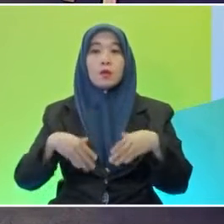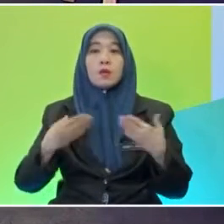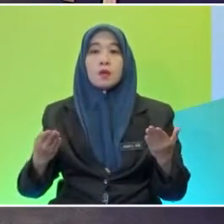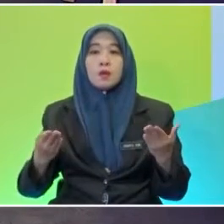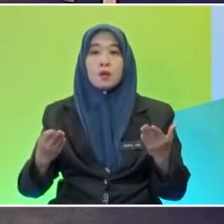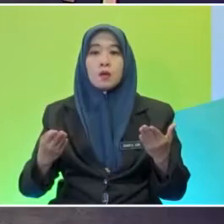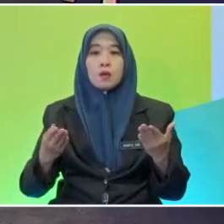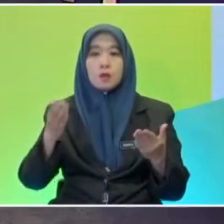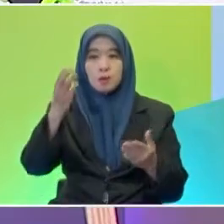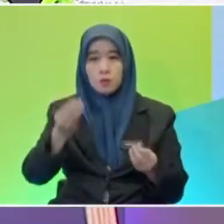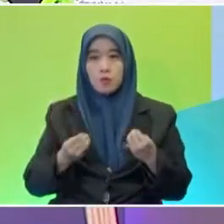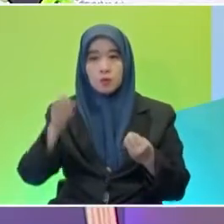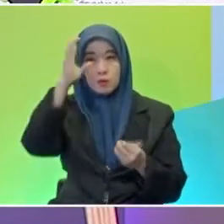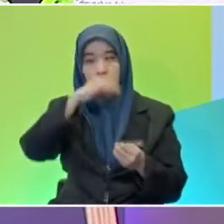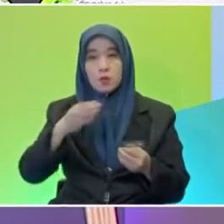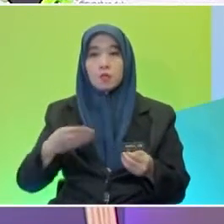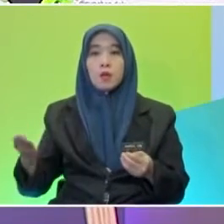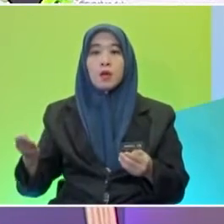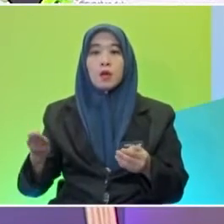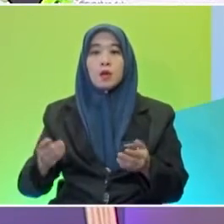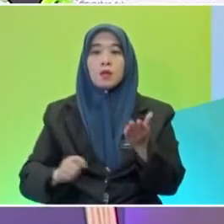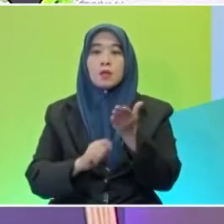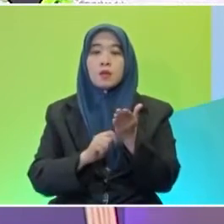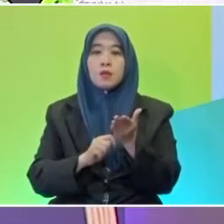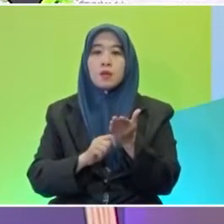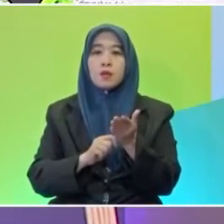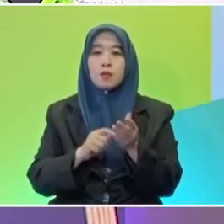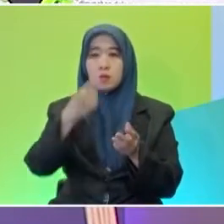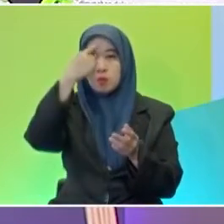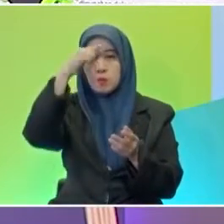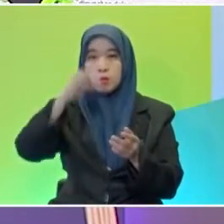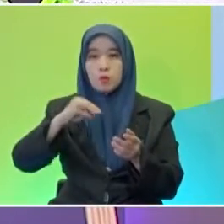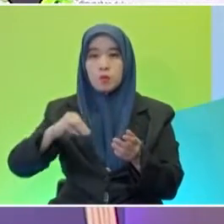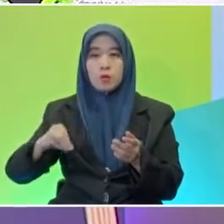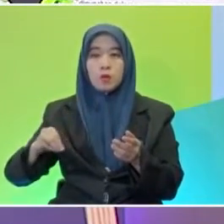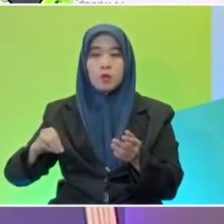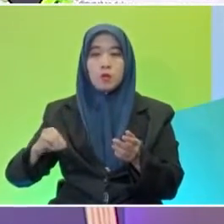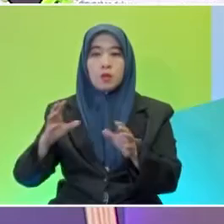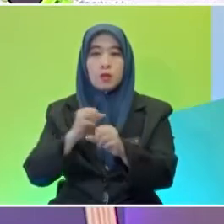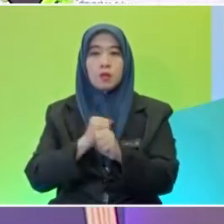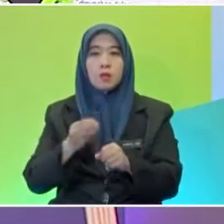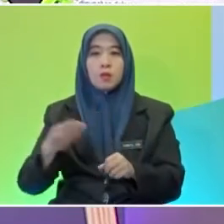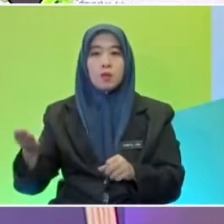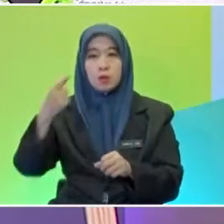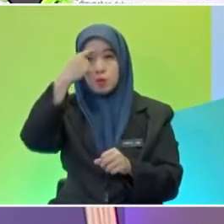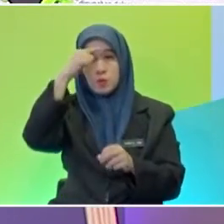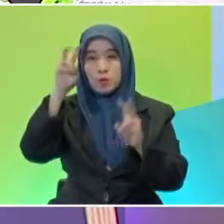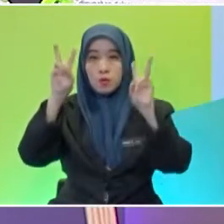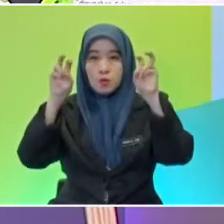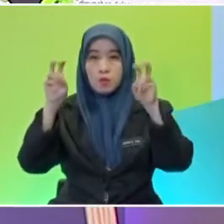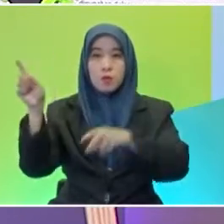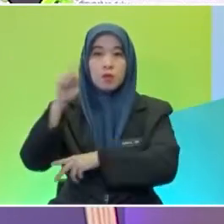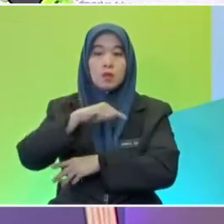tambahan murid-murid di rumah yang ingin mendapatkan rujukan tambahan pagi pelajaran kita pada hari ini mereka berilah